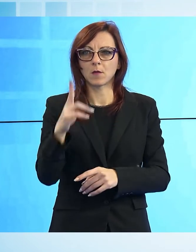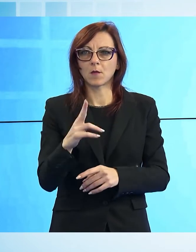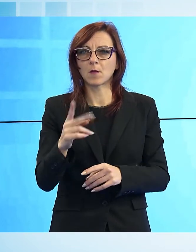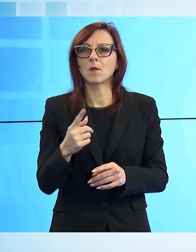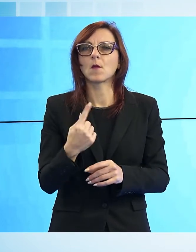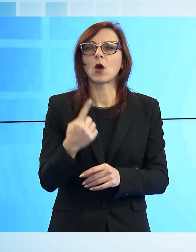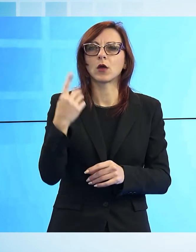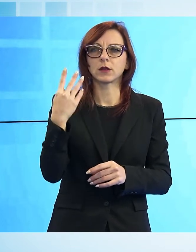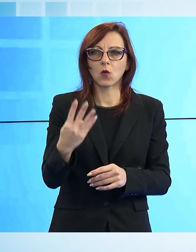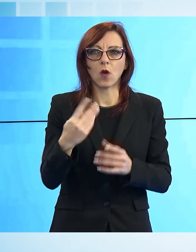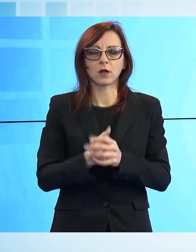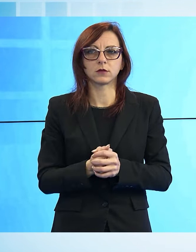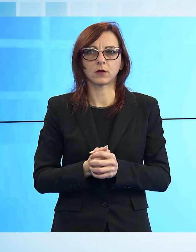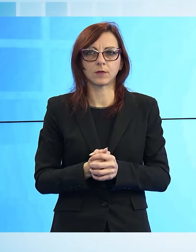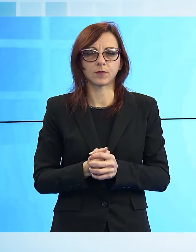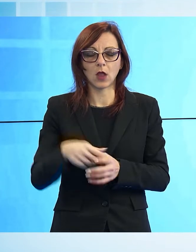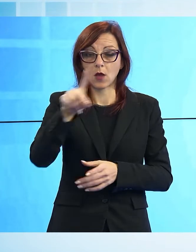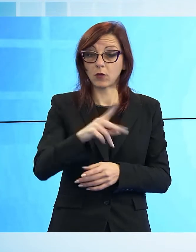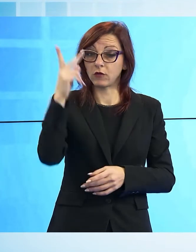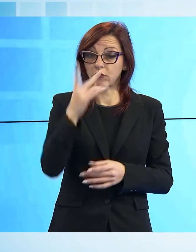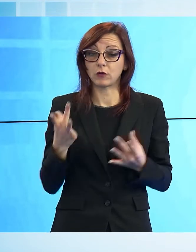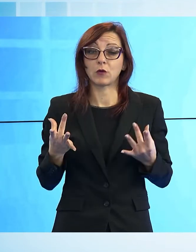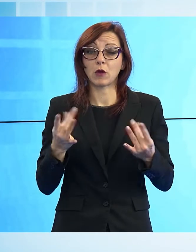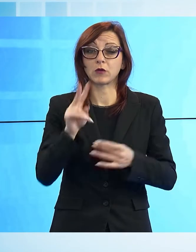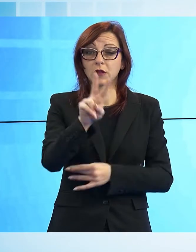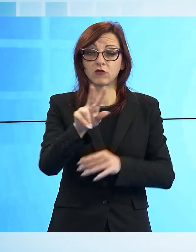Lucca, dove i nuovi contagiati sono 28.